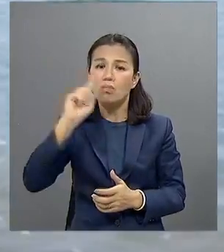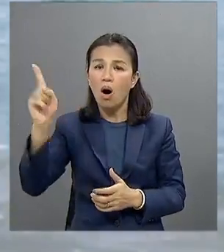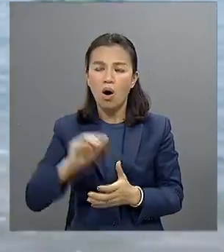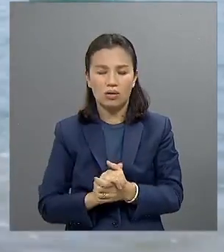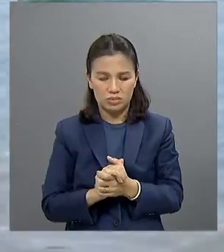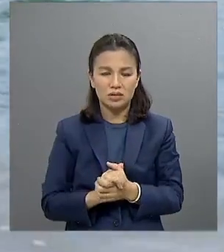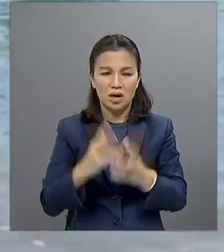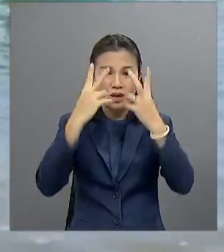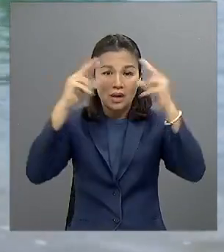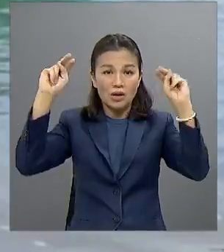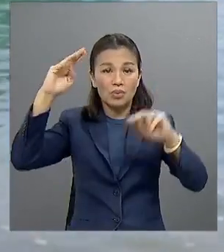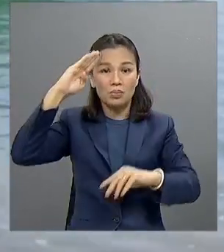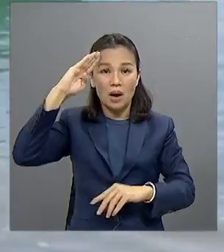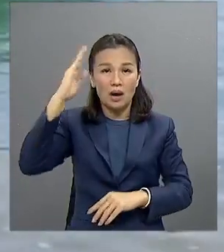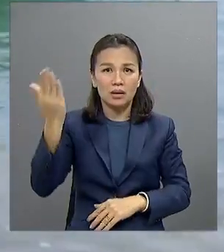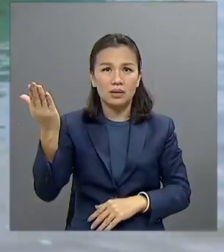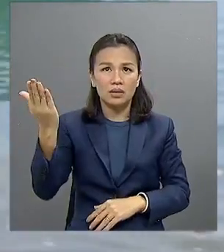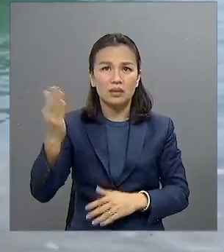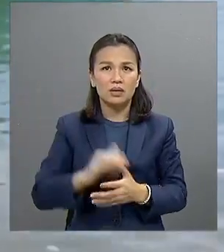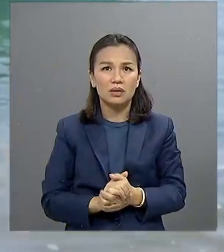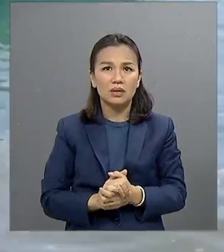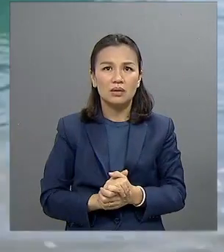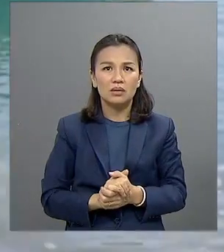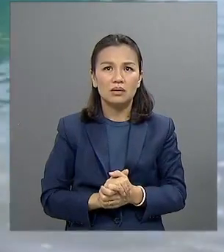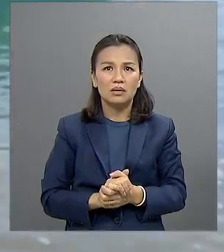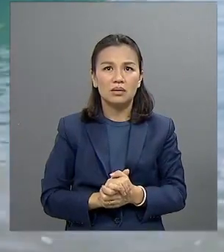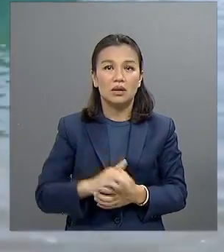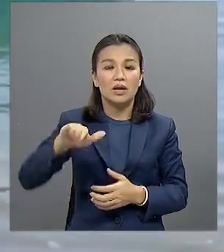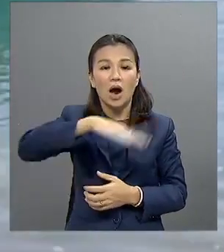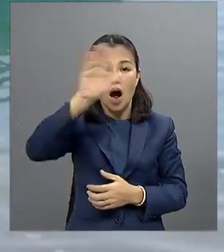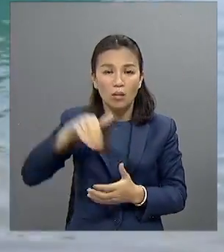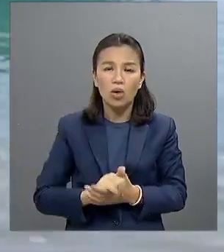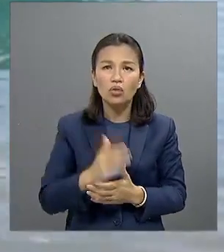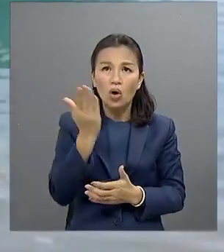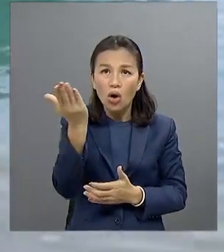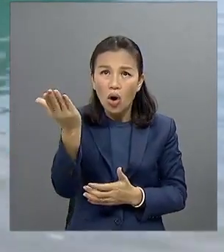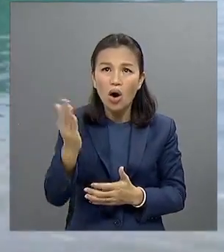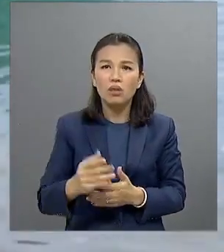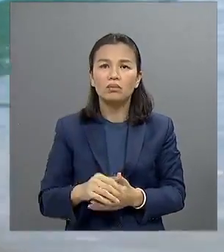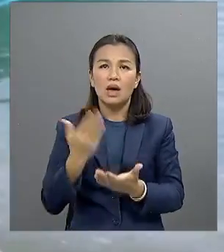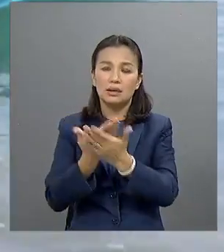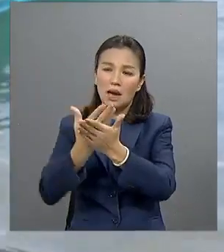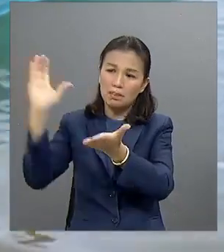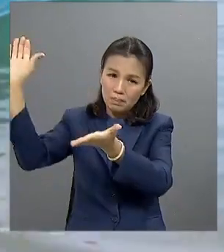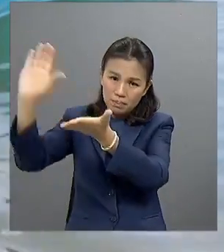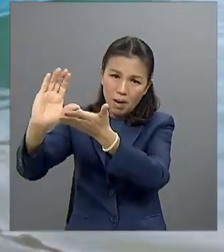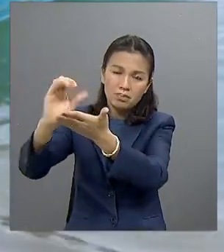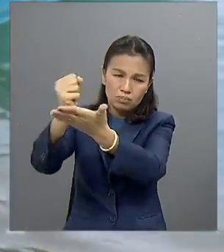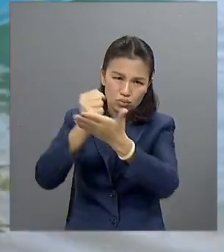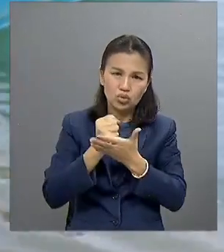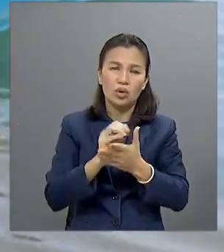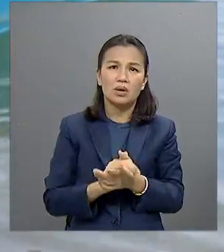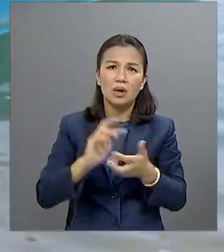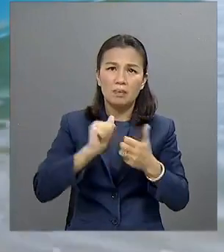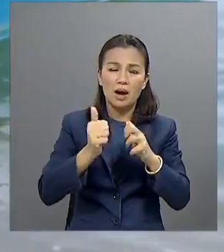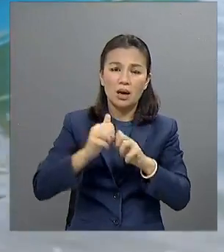ทร์โอชานะครับที่รักของเรานะครับอยากให้มาทำงบประมาณมาช่วยเหลือพวกเราตรงนี้นะครับเราลำบากไม่มีสว